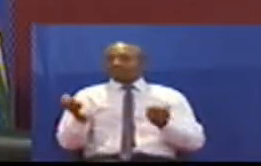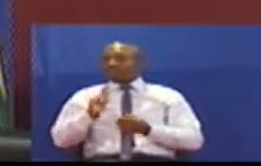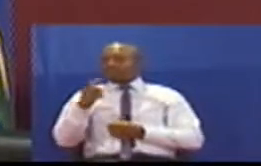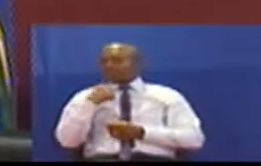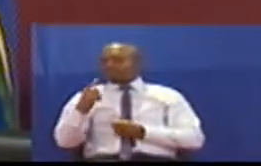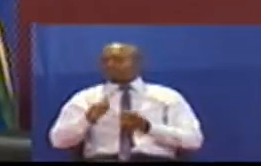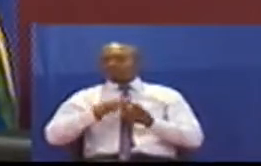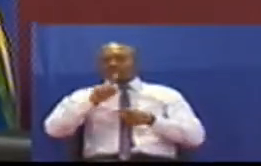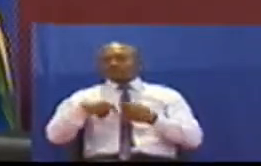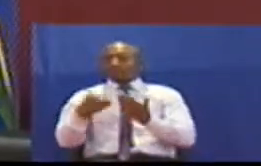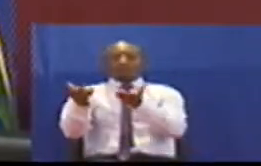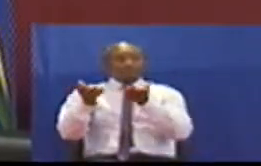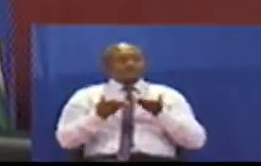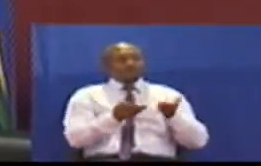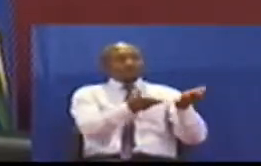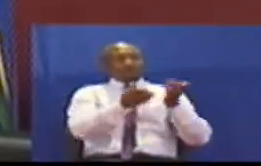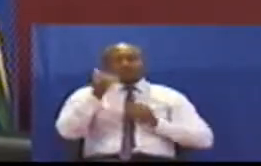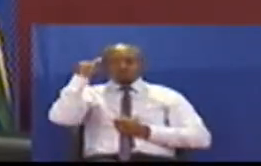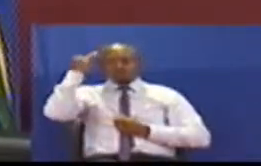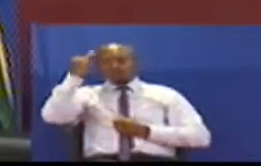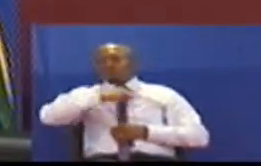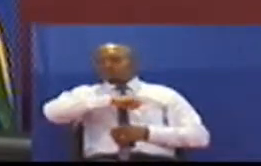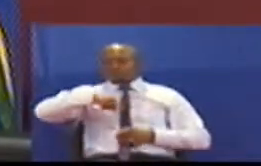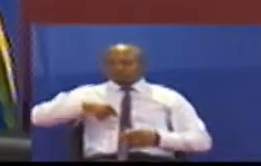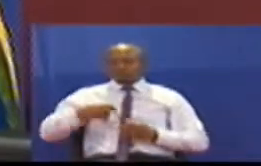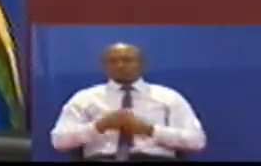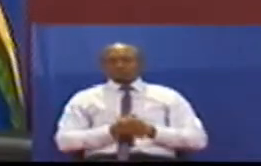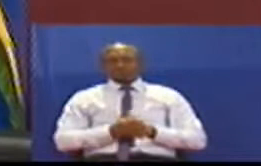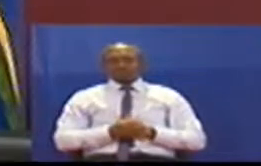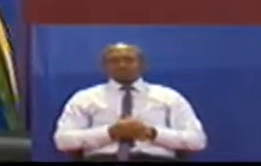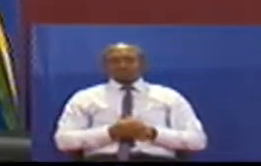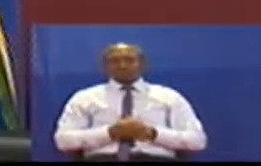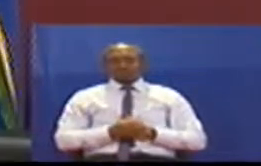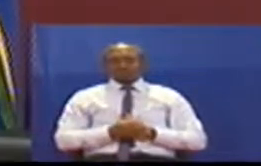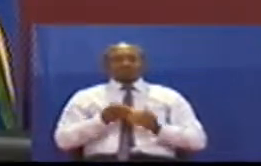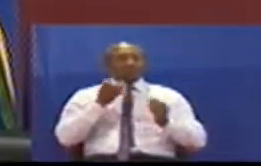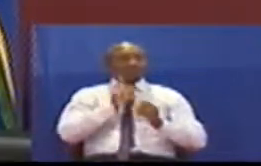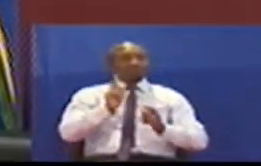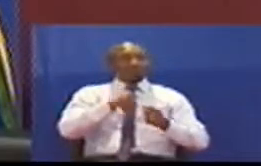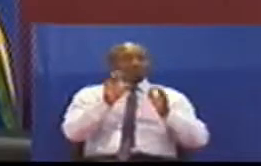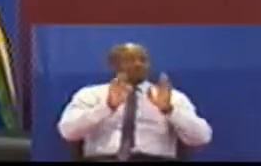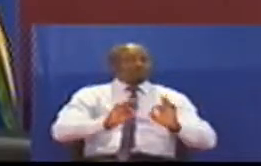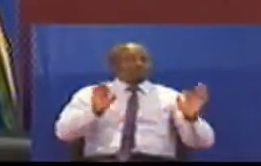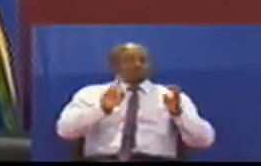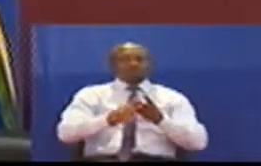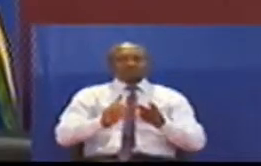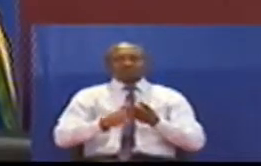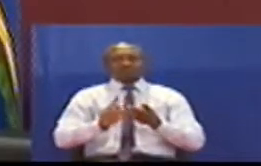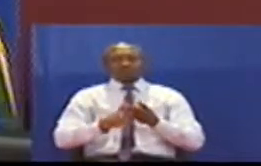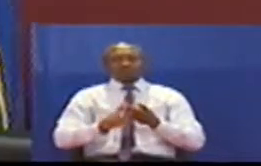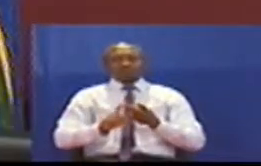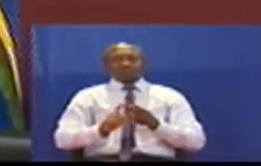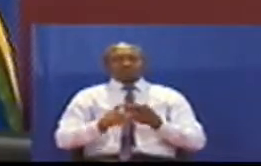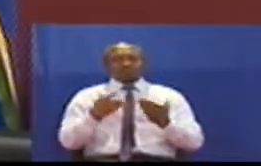tunaendelea kupokea ushauri wenu pale ambapo mnadhani tunahitaji kuboresha na kurekebisha